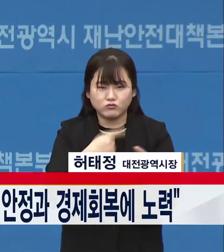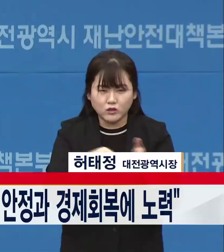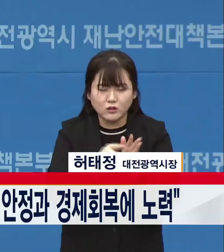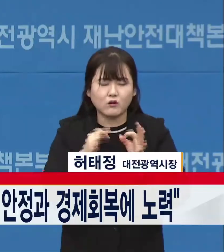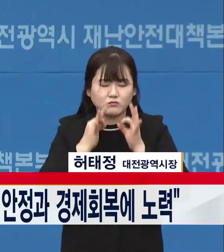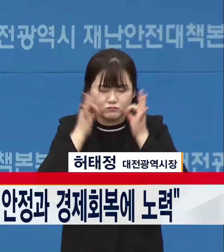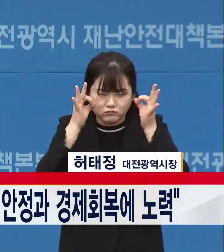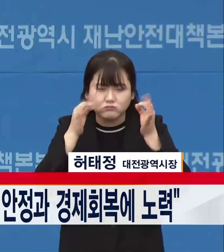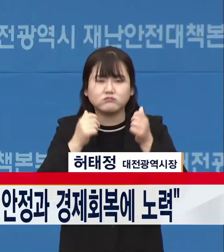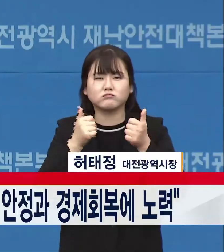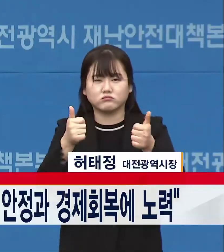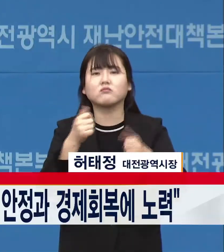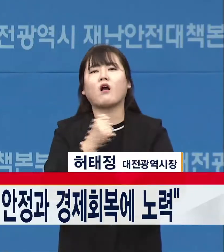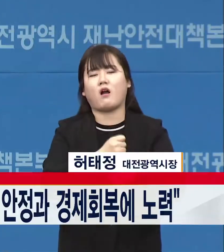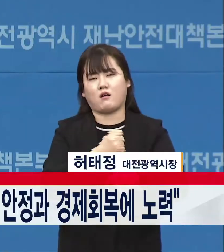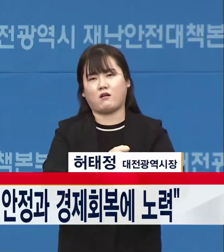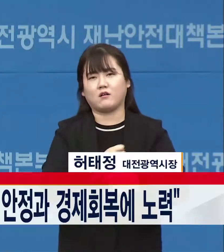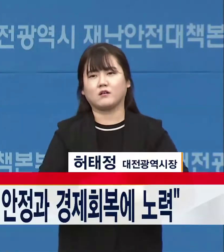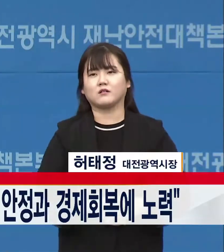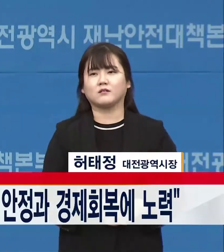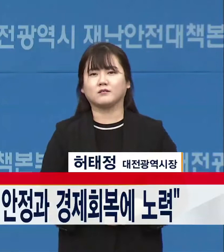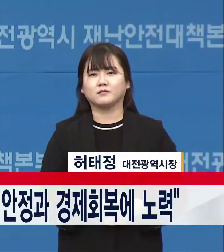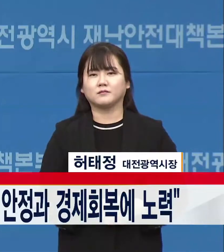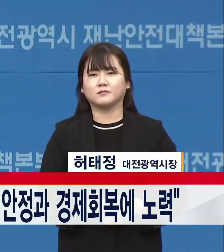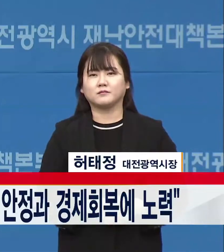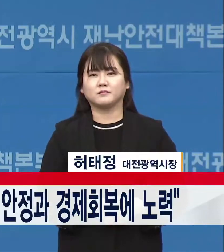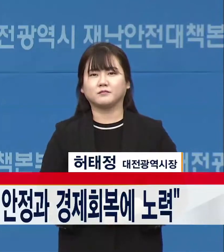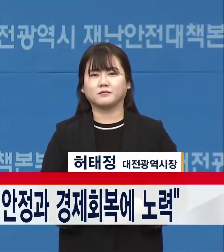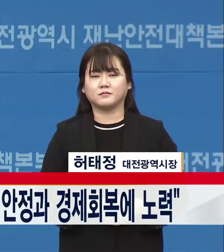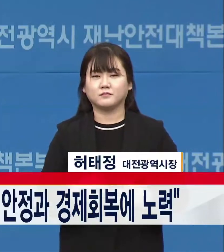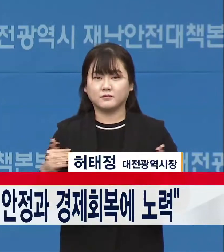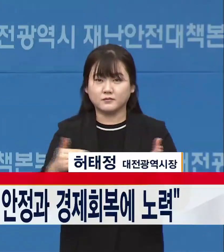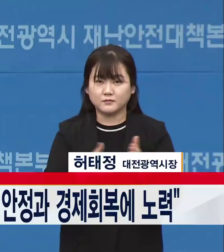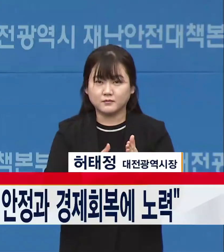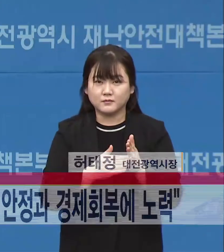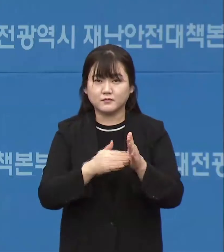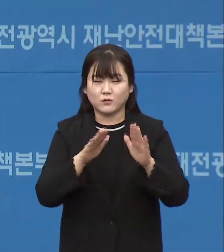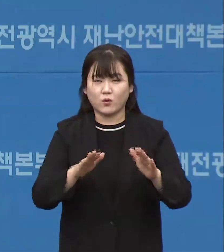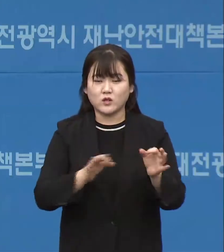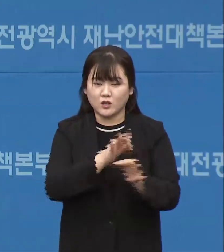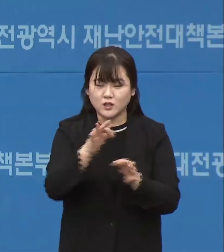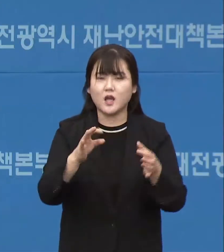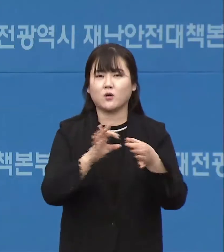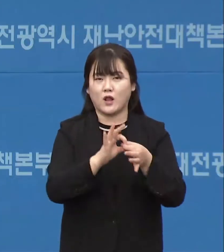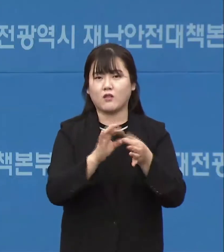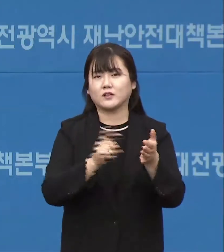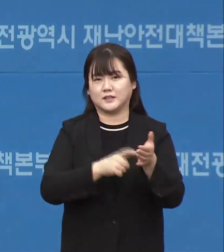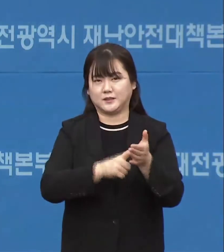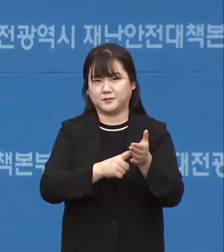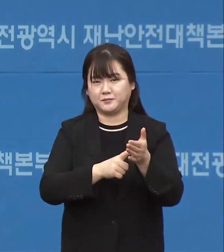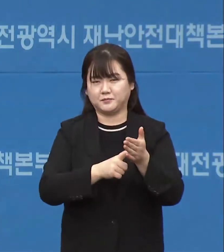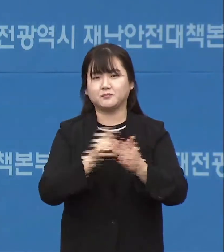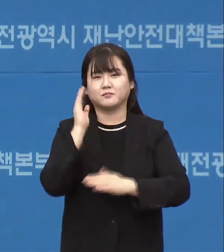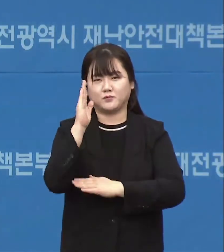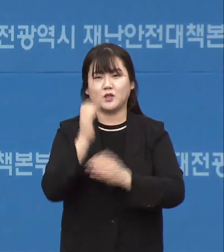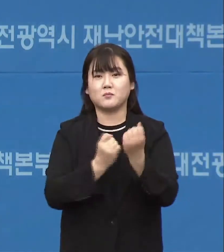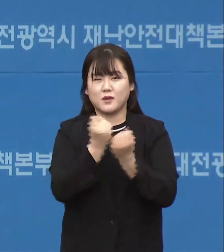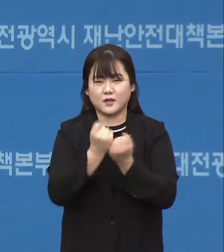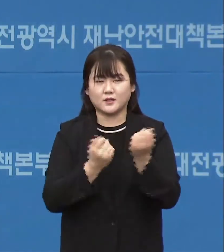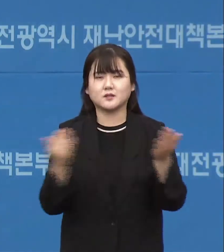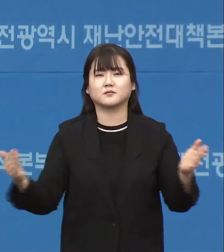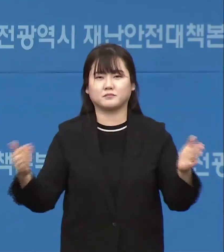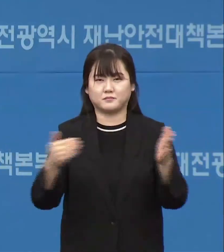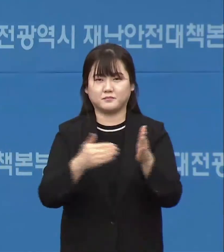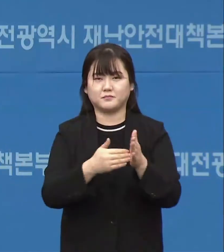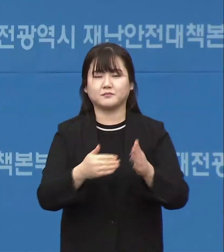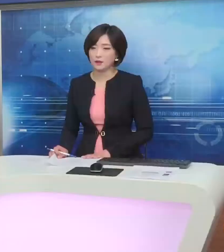노력을 다해 나가도록 하겠습니다 이상으로 경제 관련 긴급 브리핑을 마치도록